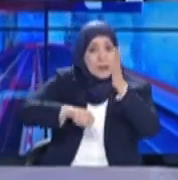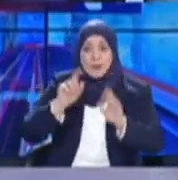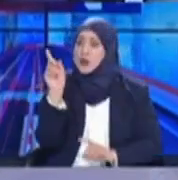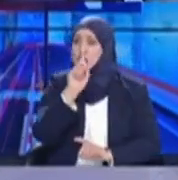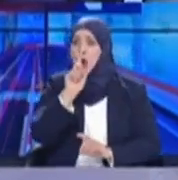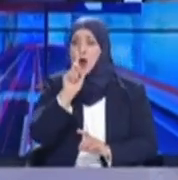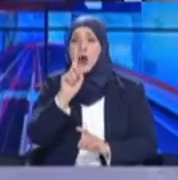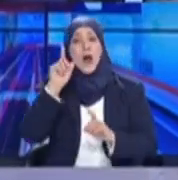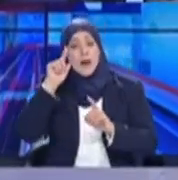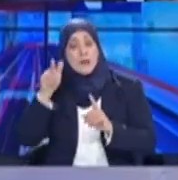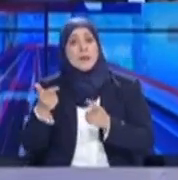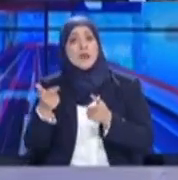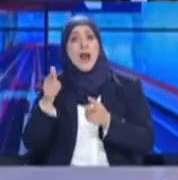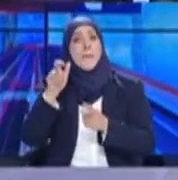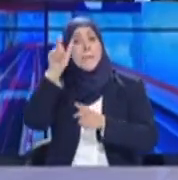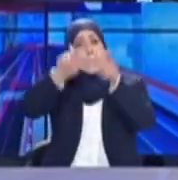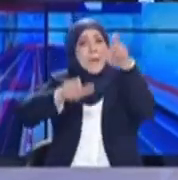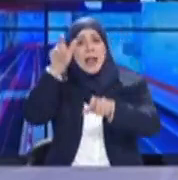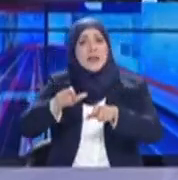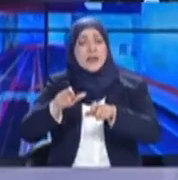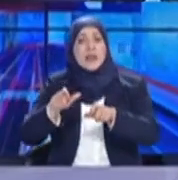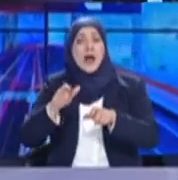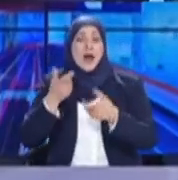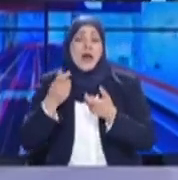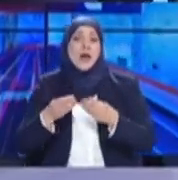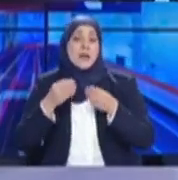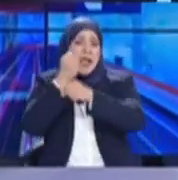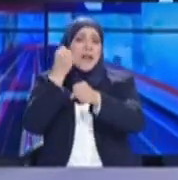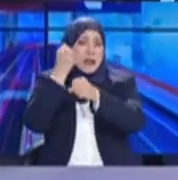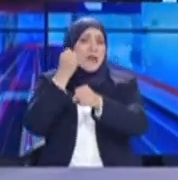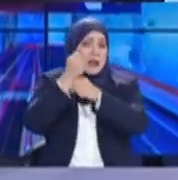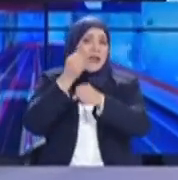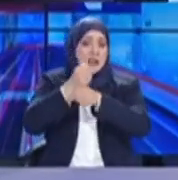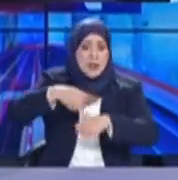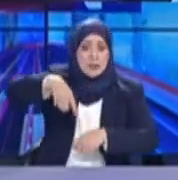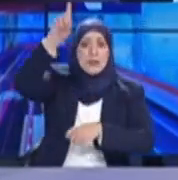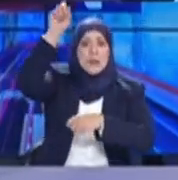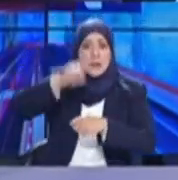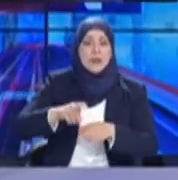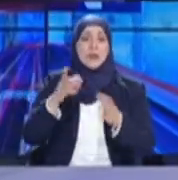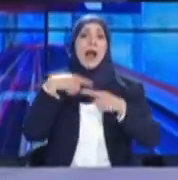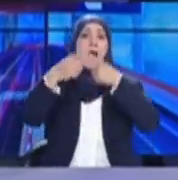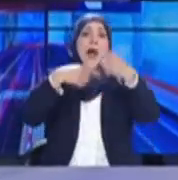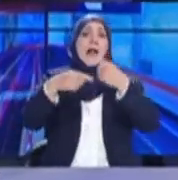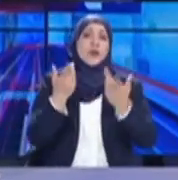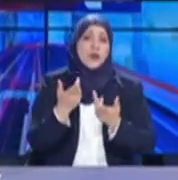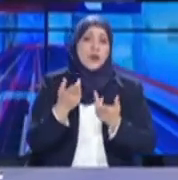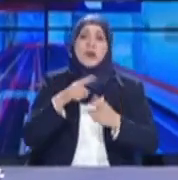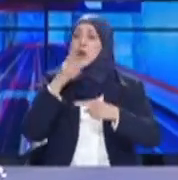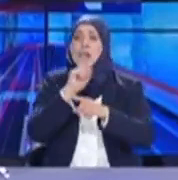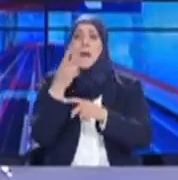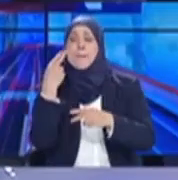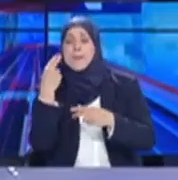ا ان يكون خمسه سويه والبلدين اخذوا اللي اخذوه اعوان الشرطه البيئيه الى حد الان اللي كبيره